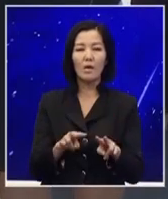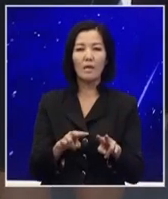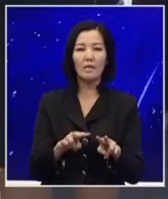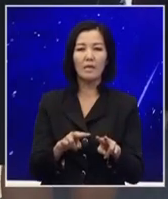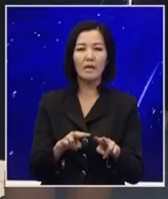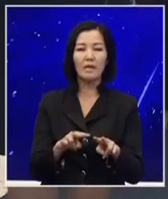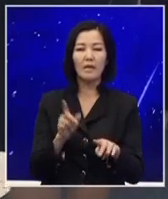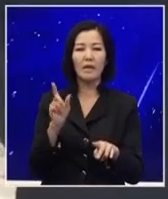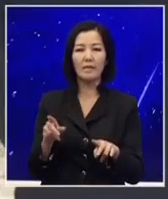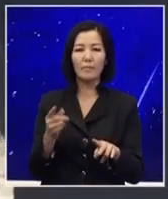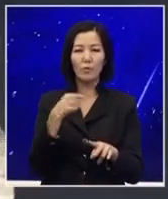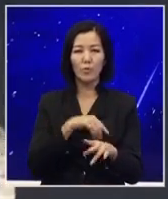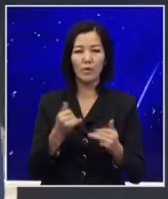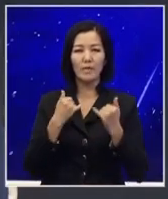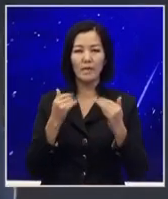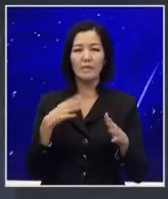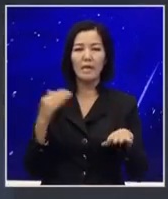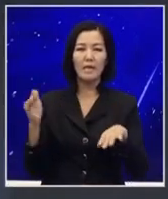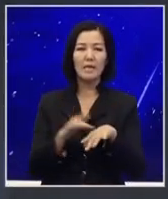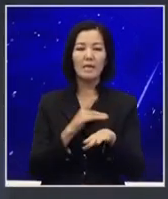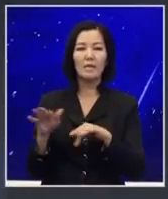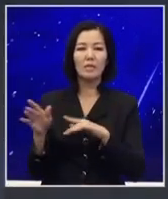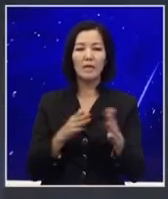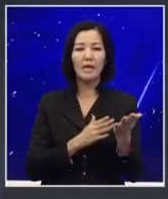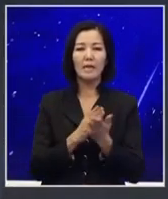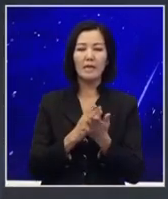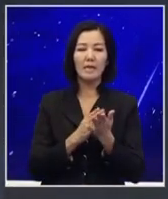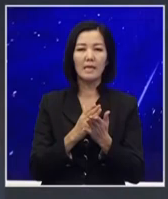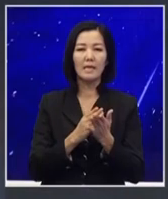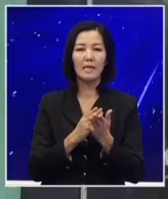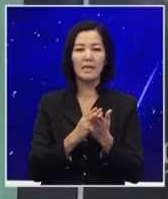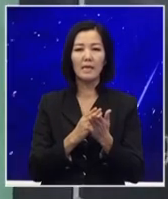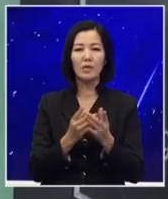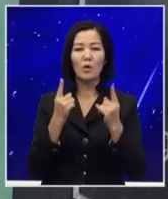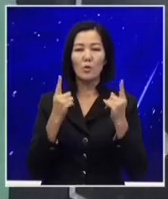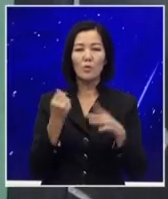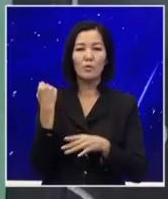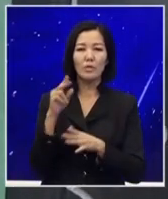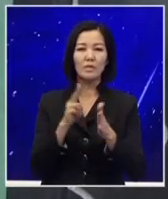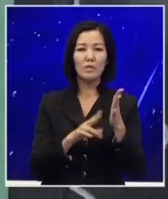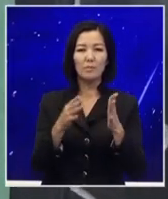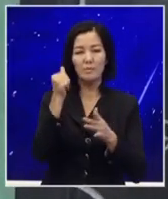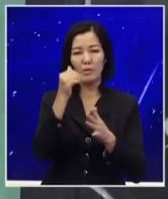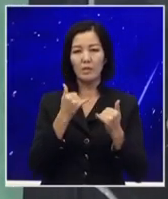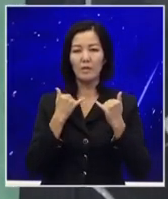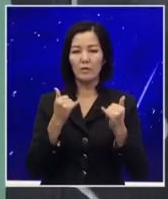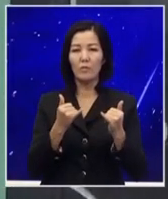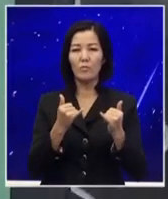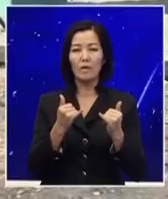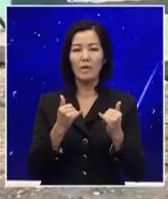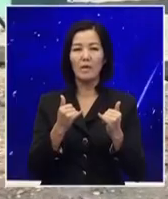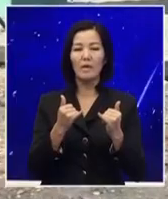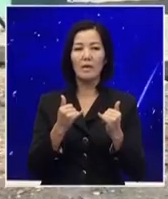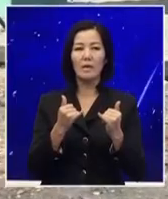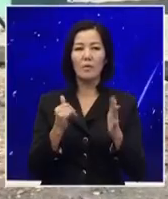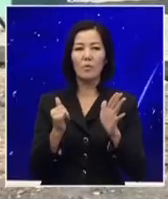тұлғаның рухына тағзым етті. Игі іс қалалық ардагерлер кеңесінен бастау алған. Ұлы жеңістің 75 жылдығына орай қолға алыныпты.